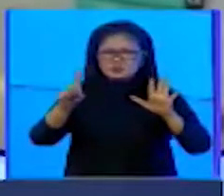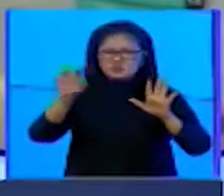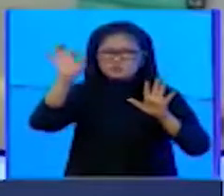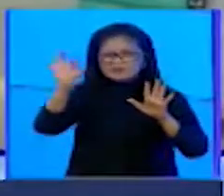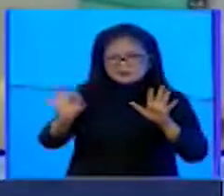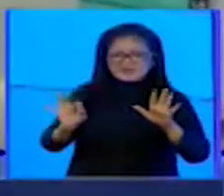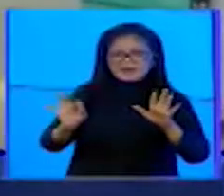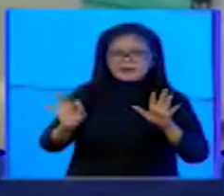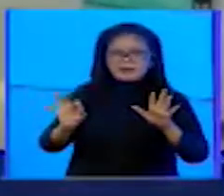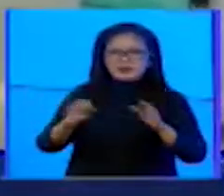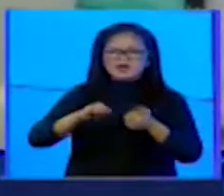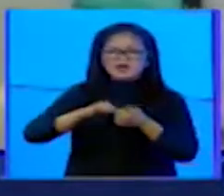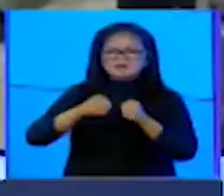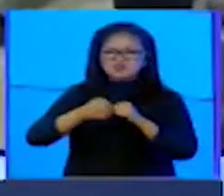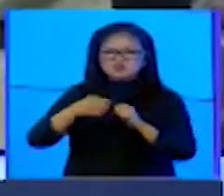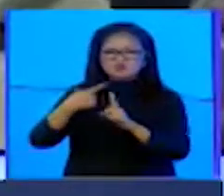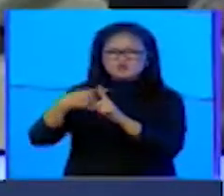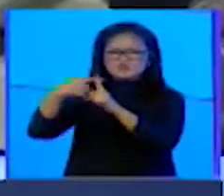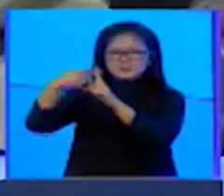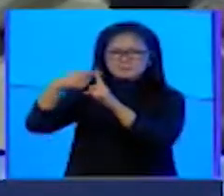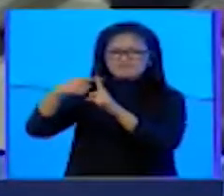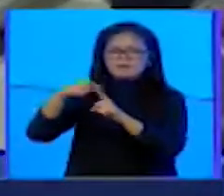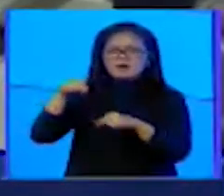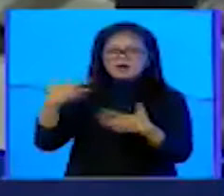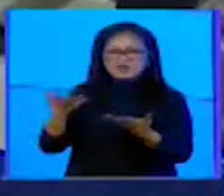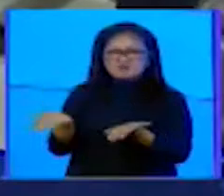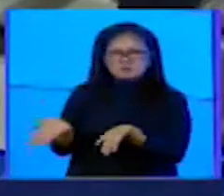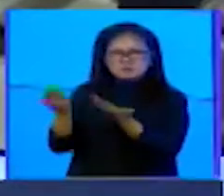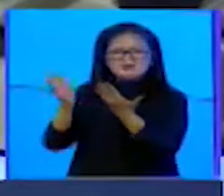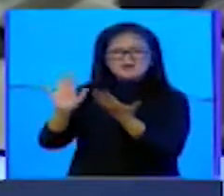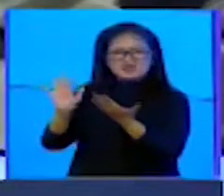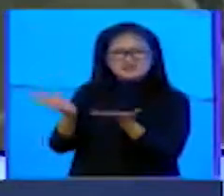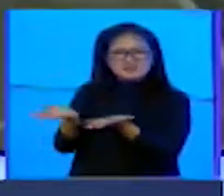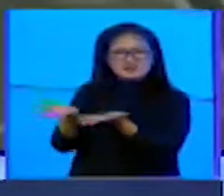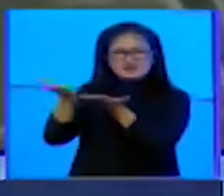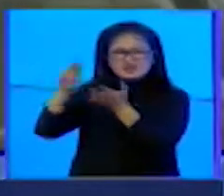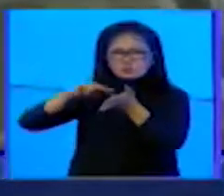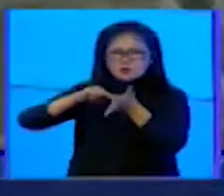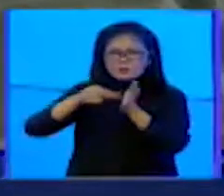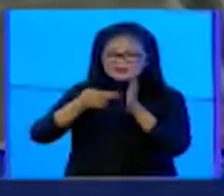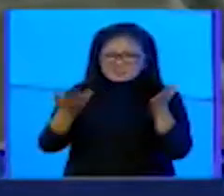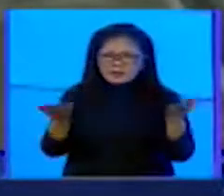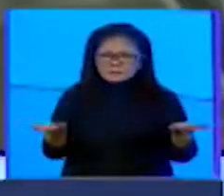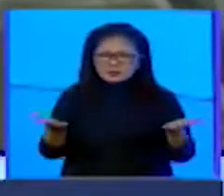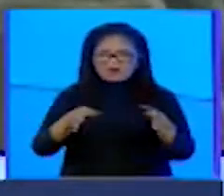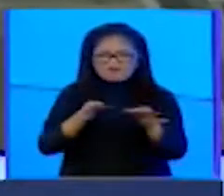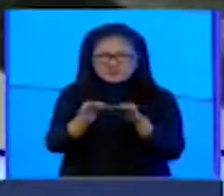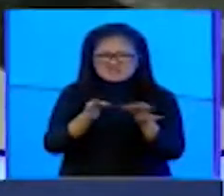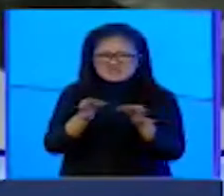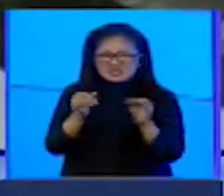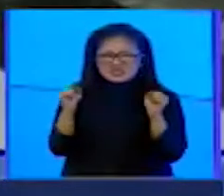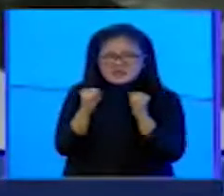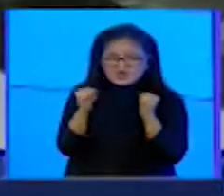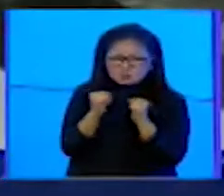91% kasus positif itu adalah asimptomatik maupun gejala ringan sehingga memenuhi fasilitas kesehatan darurat yang kita sediakan